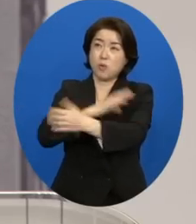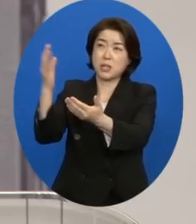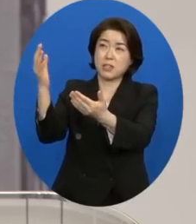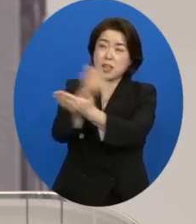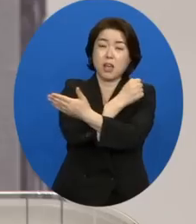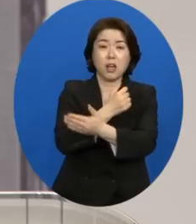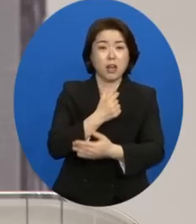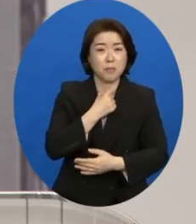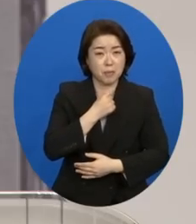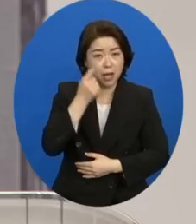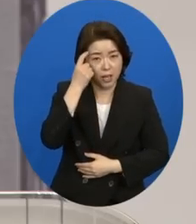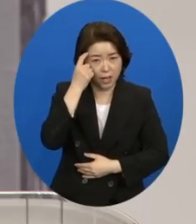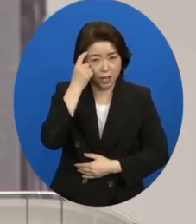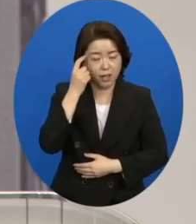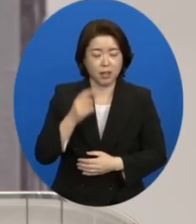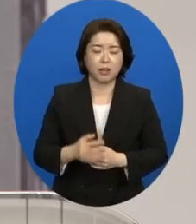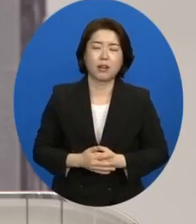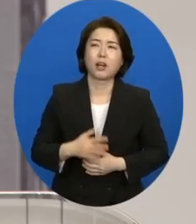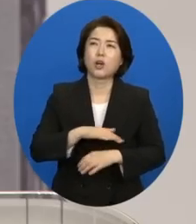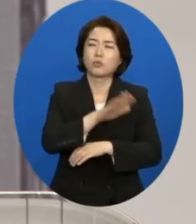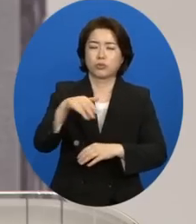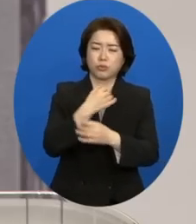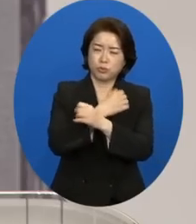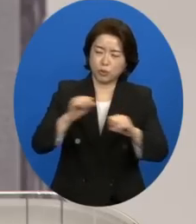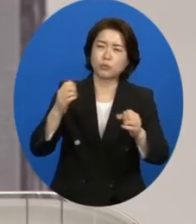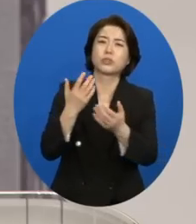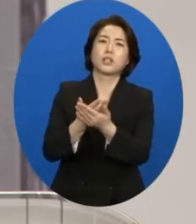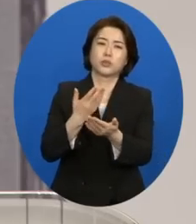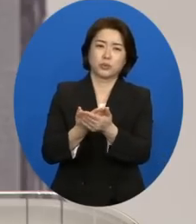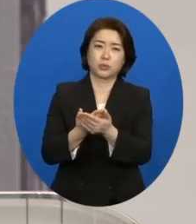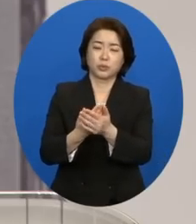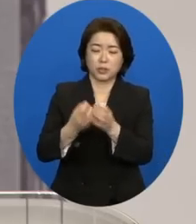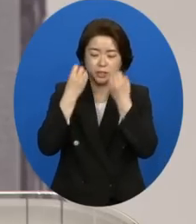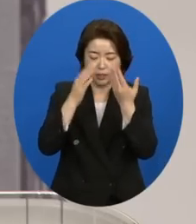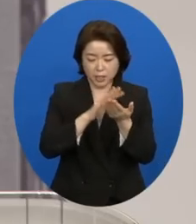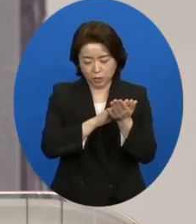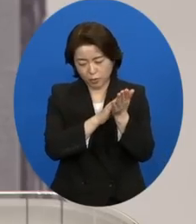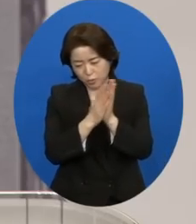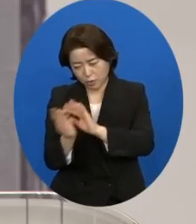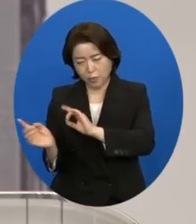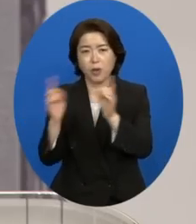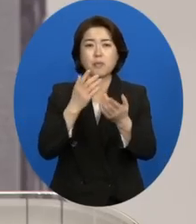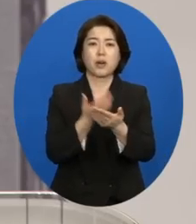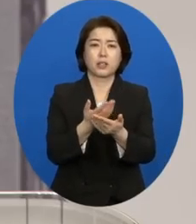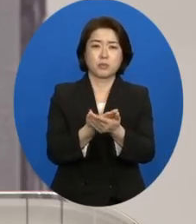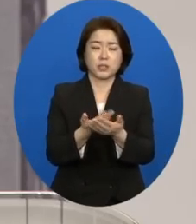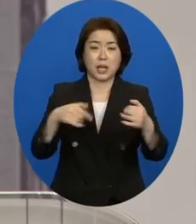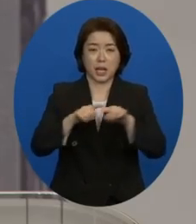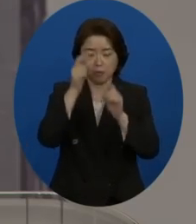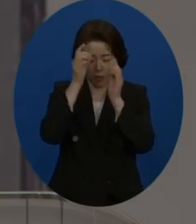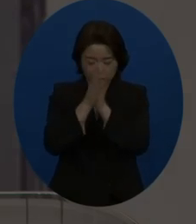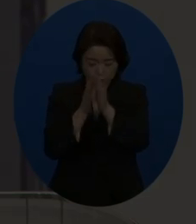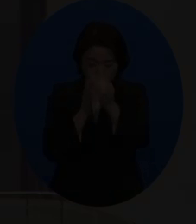했습니다 우리를 용서하여 주시고 새롭게 회복시켜 주옵소서 우리 함께 기도로 준비하겠습니다